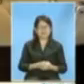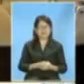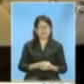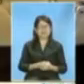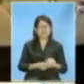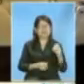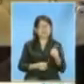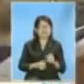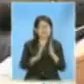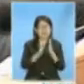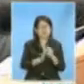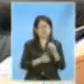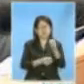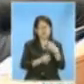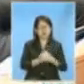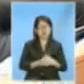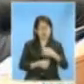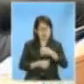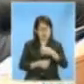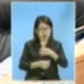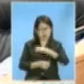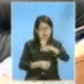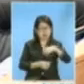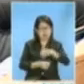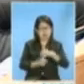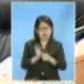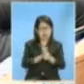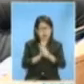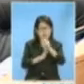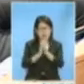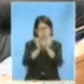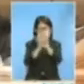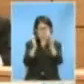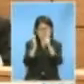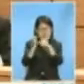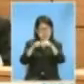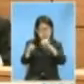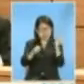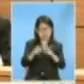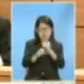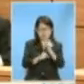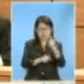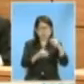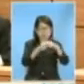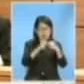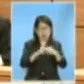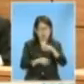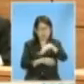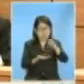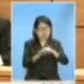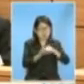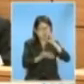มีคนพูดว่าถ้าเดินหน้าแก้ทั้งฉบับจะมีปัญหาถูกยื่นตีความอีก